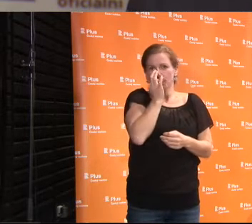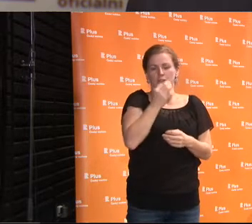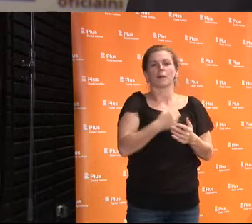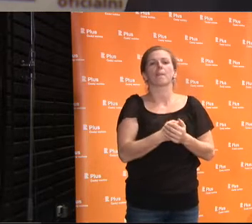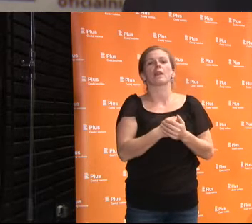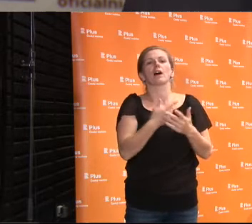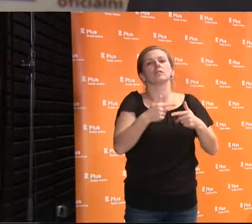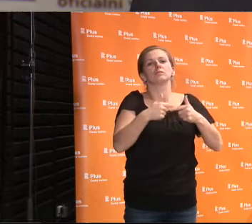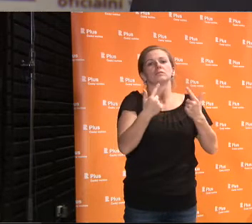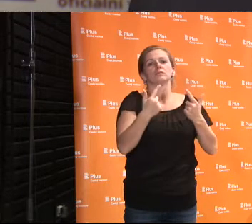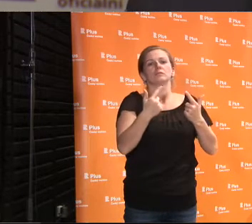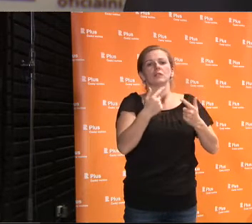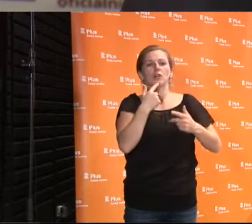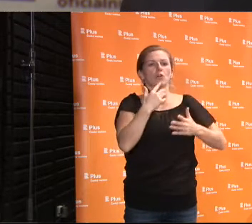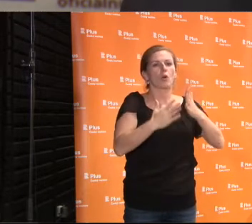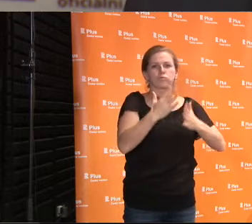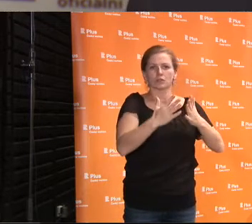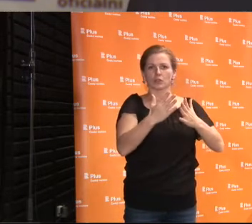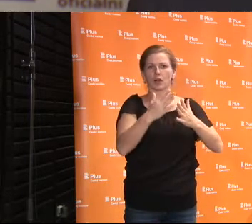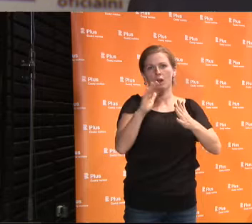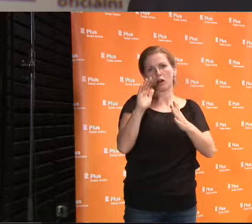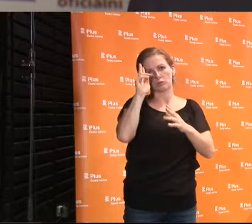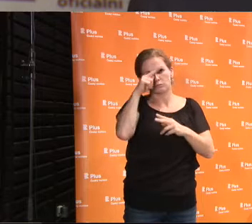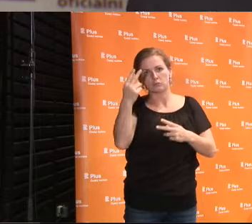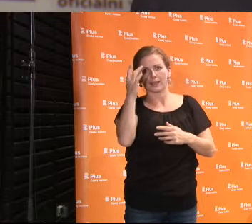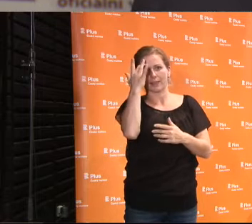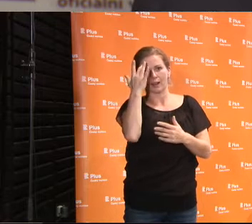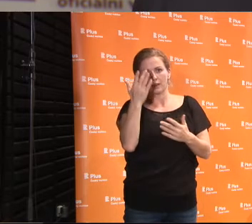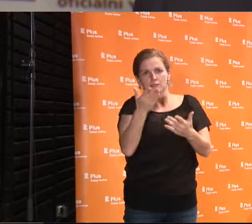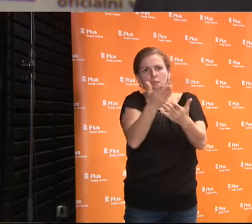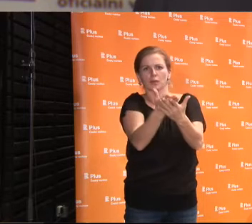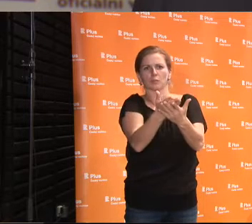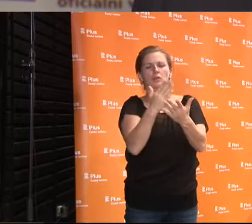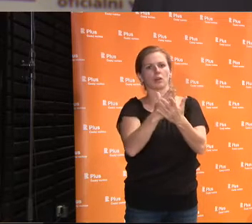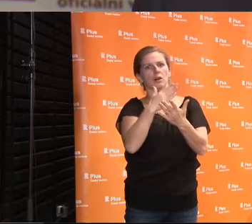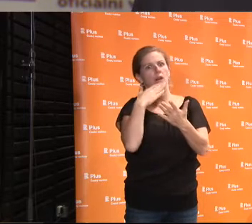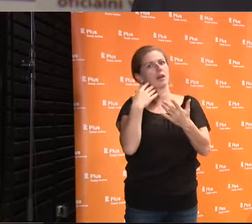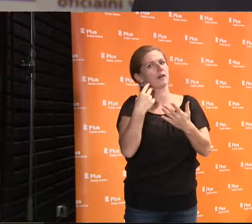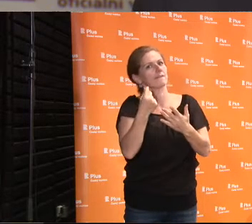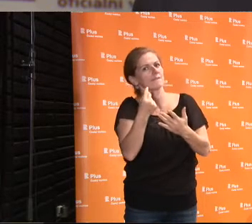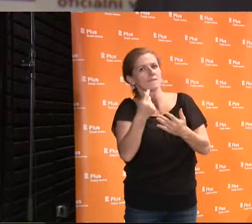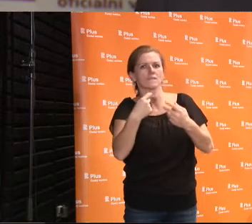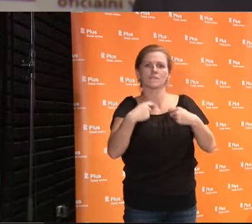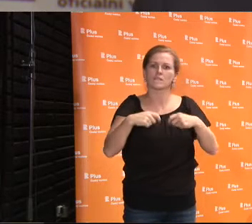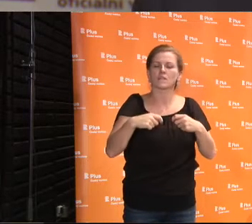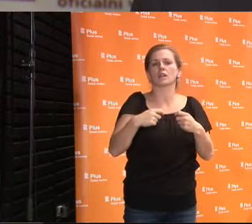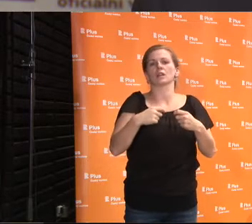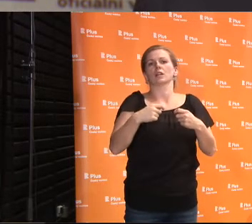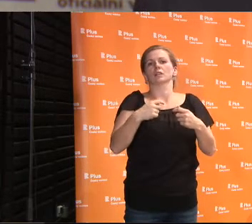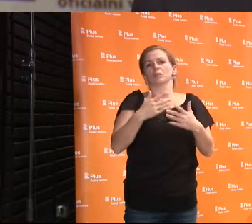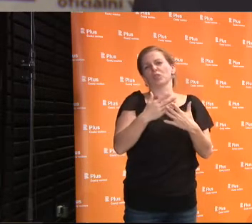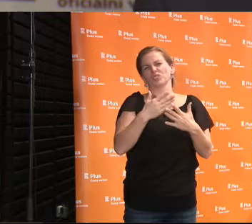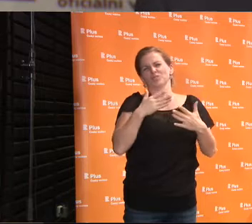zavádění robotiky, umělé inteligence je investičně náročné. To bych řekl, je ta největší překážka u